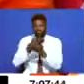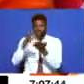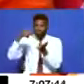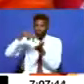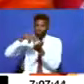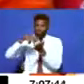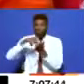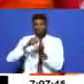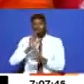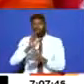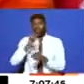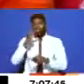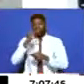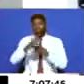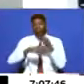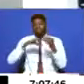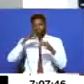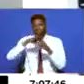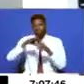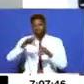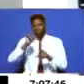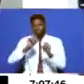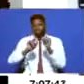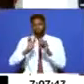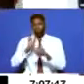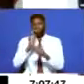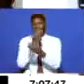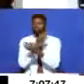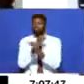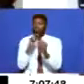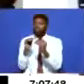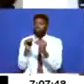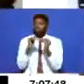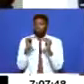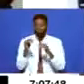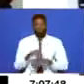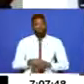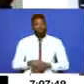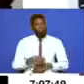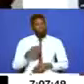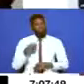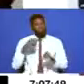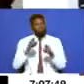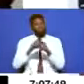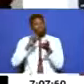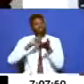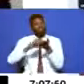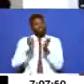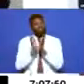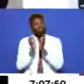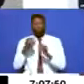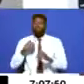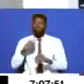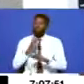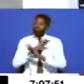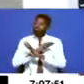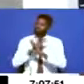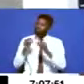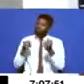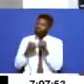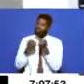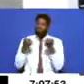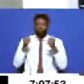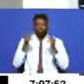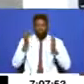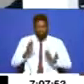hicho utakuwa huru na wenye uwazi. Na mimi kama katibu sipendelei mtu yoyote. Nataka hawa delegates wa Nairobi